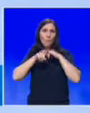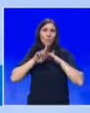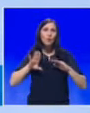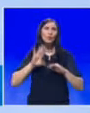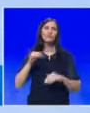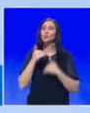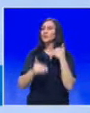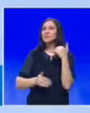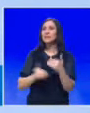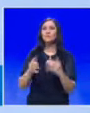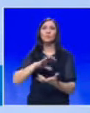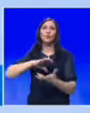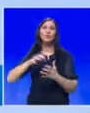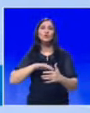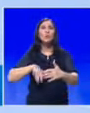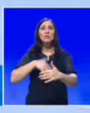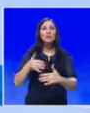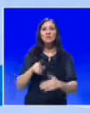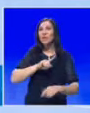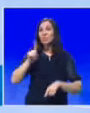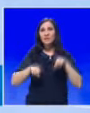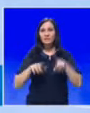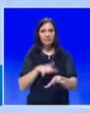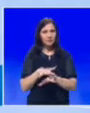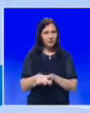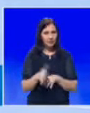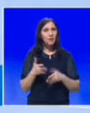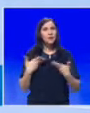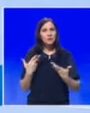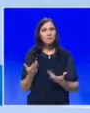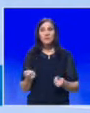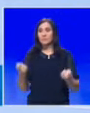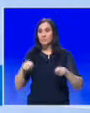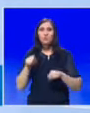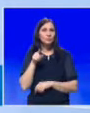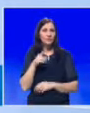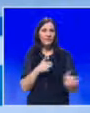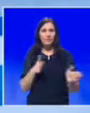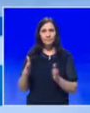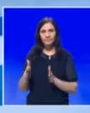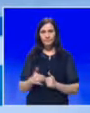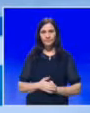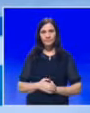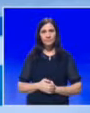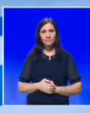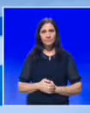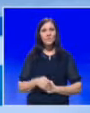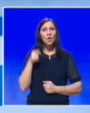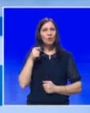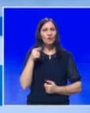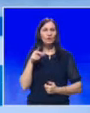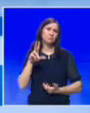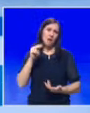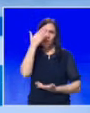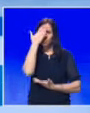на политическо вмешателство в независимите системи. И ние искаме да сложим край на това. Сега, това да си го